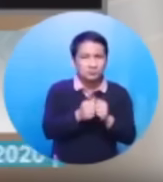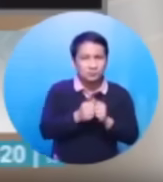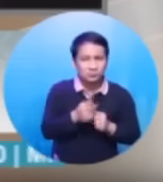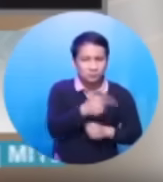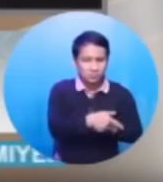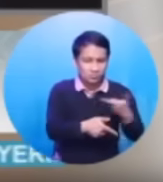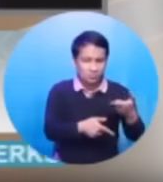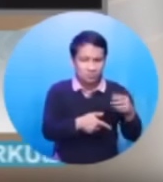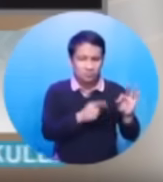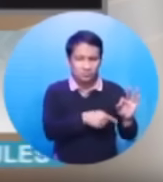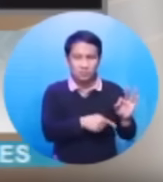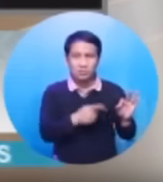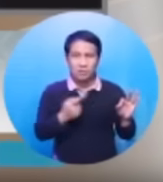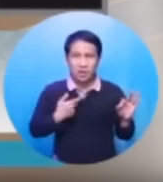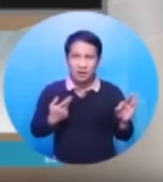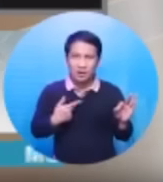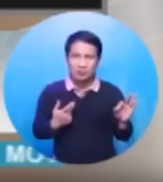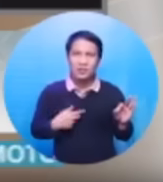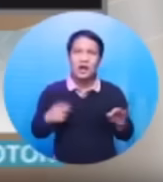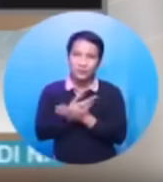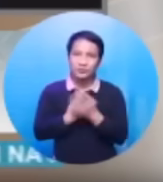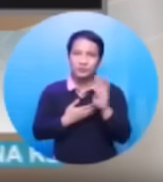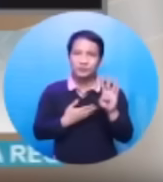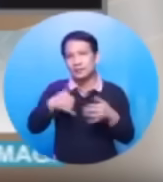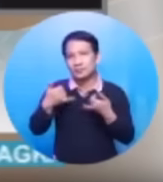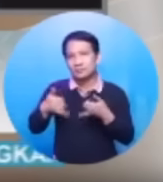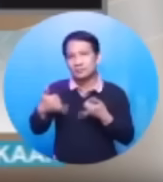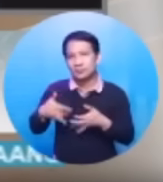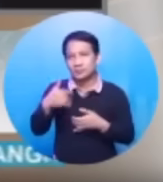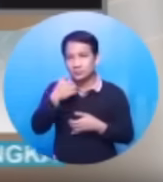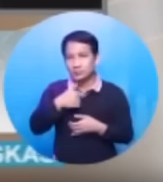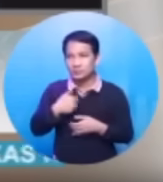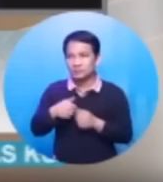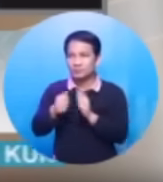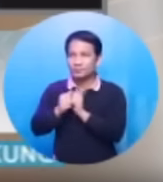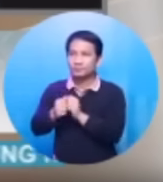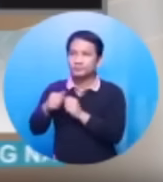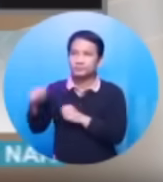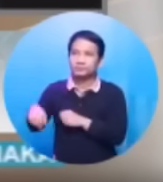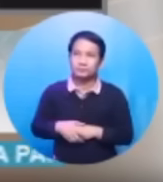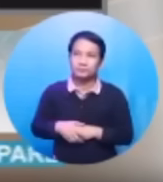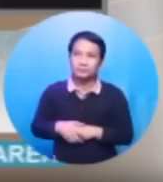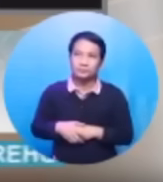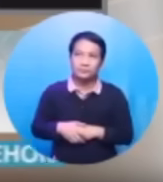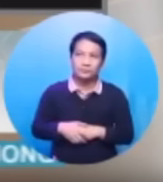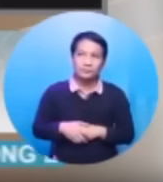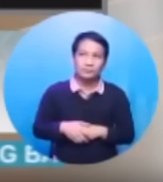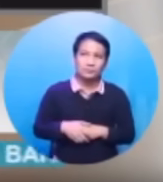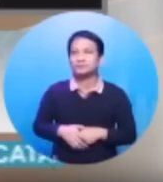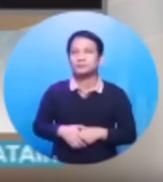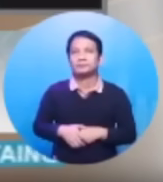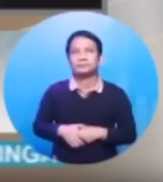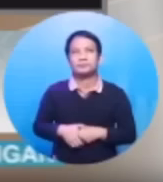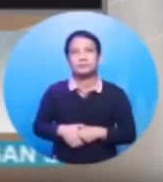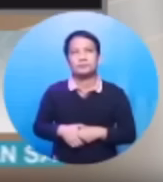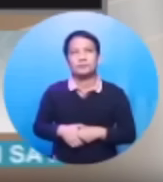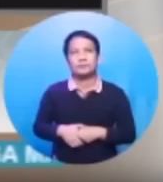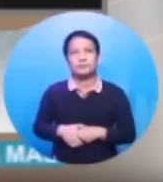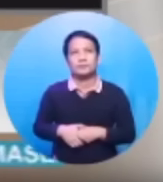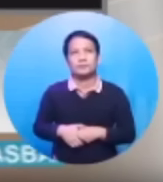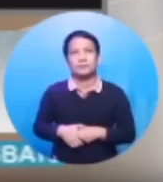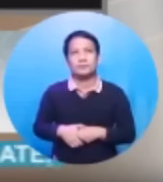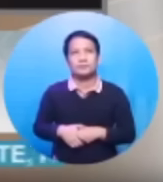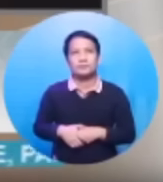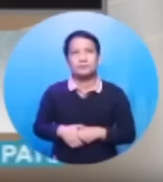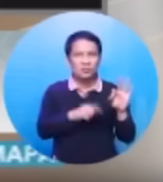nako, napaka, ano naman pala nito? Playgirl. Katabi, pwede ba makausap yung katabi mo? Opo, ate ko po. Gandang umaga po,